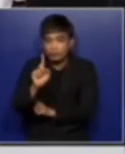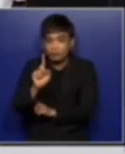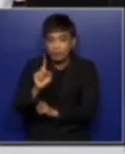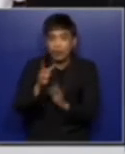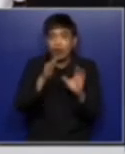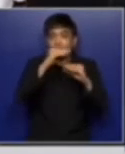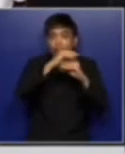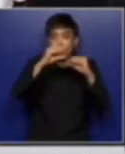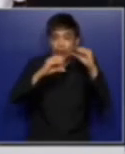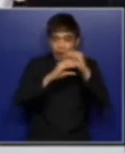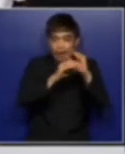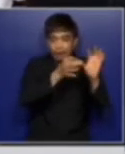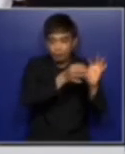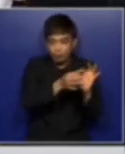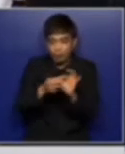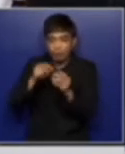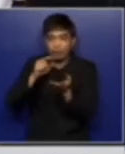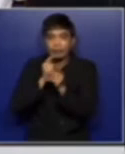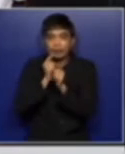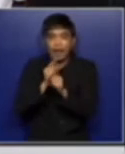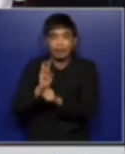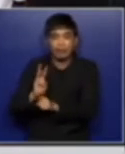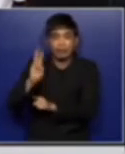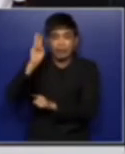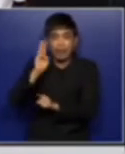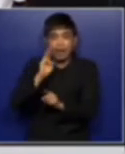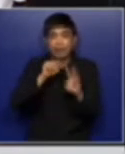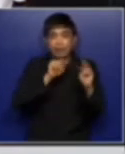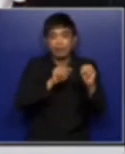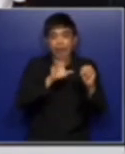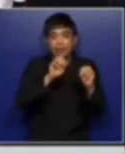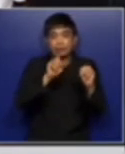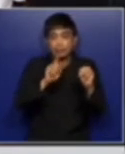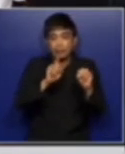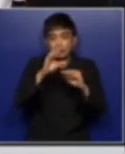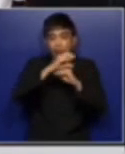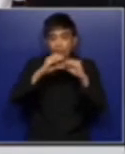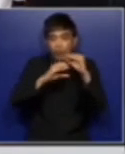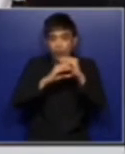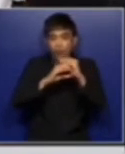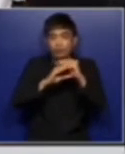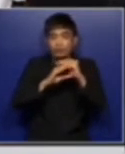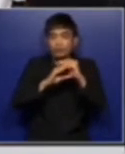าและตามมาตรา41จำนวน4โครงการงบประมาณทั้งสิ้น